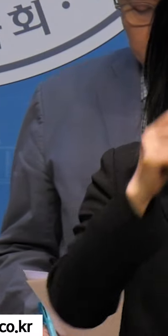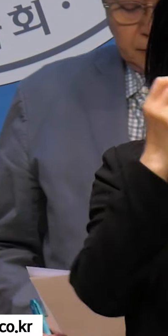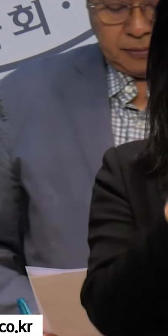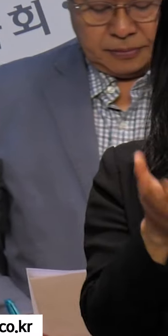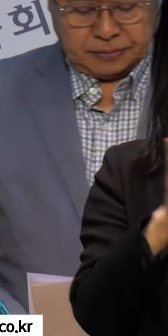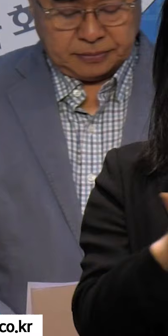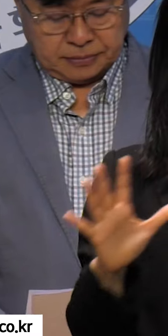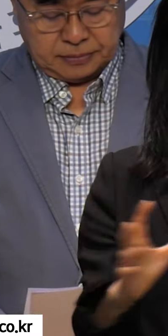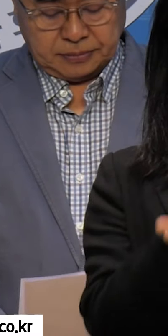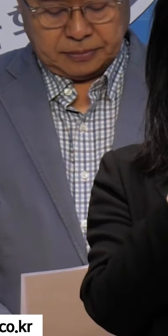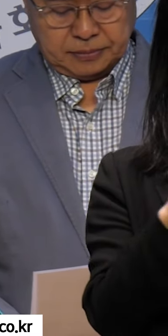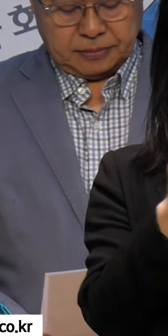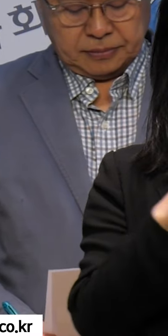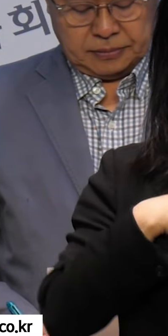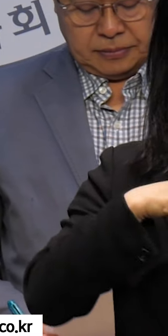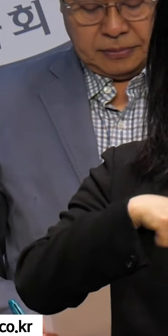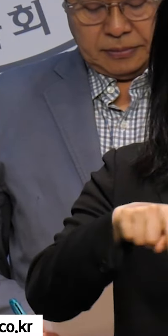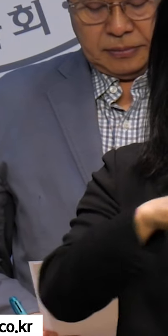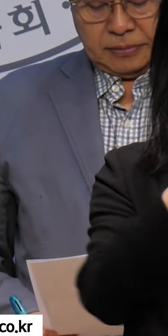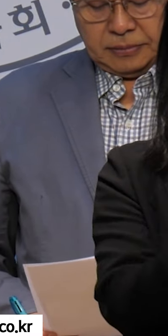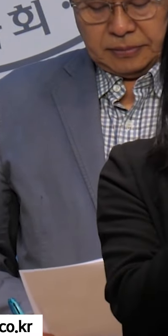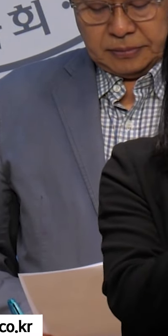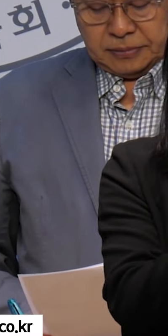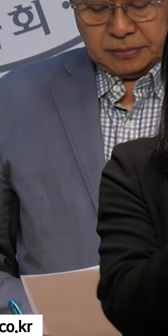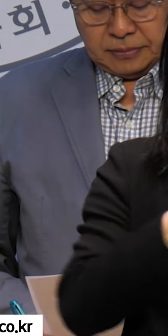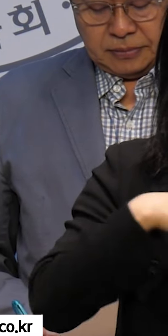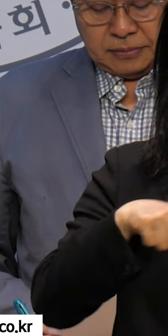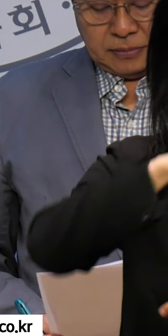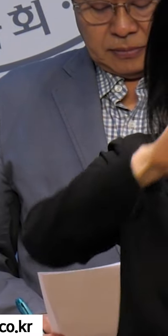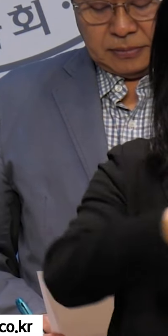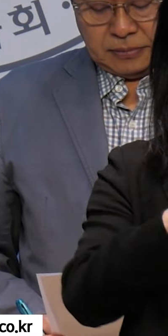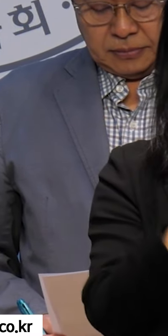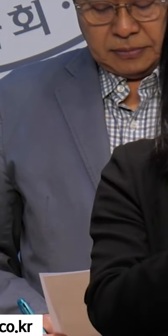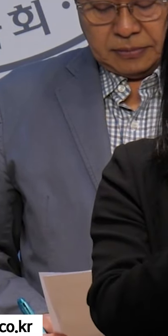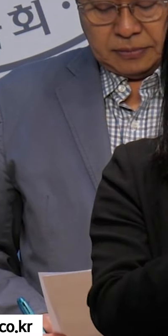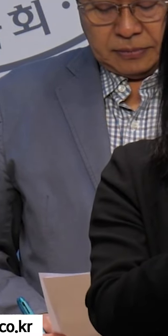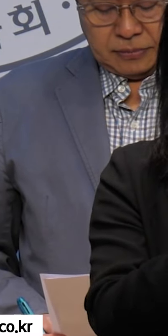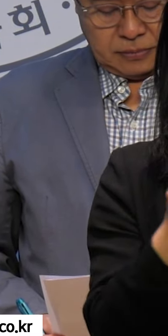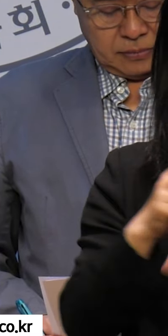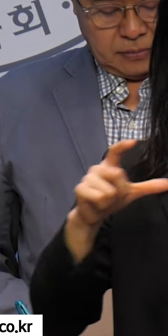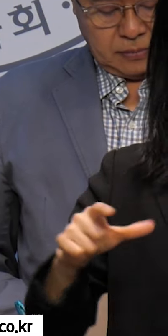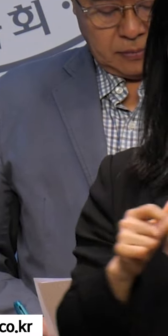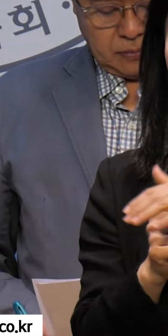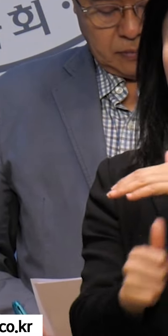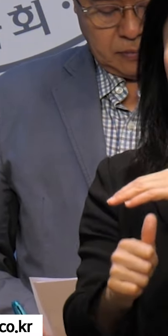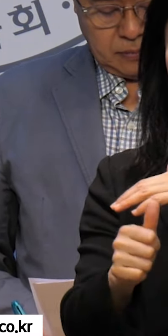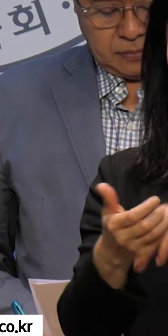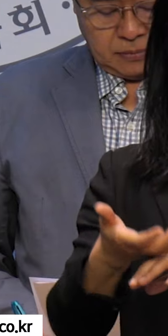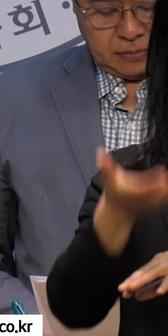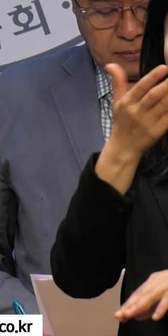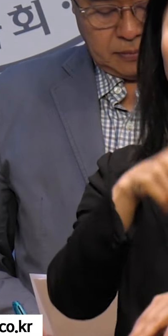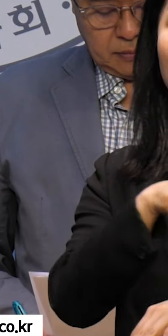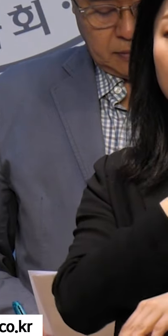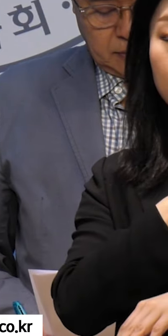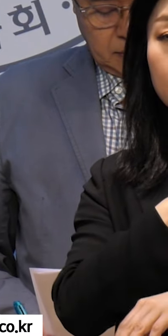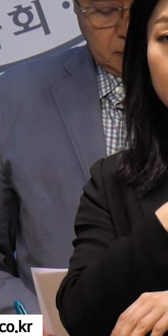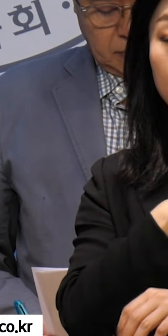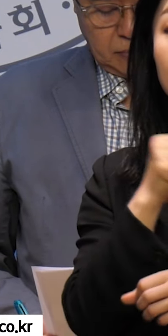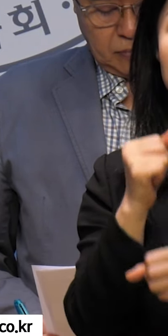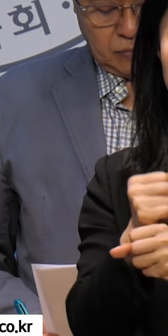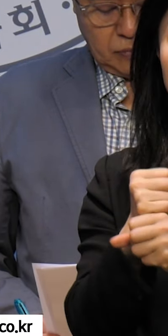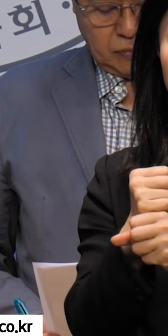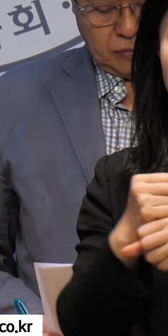정치행정혁신의 핵심은 자치입법권, 자치재정권, 동의식 지역대표형 상원 도입 등